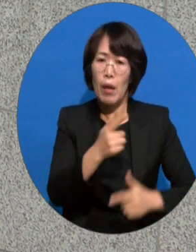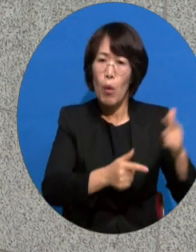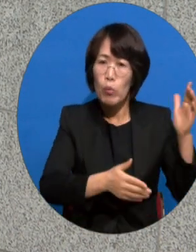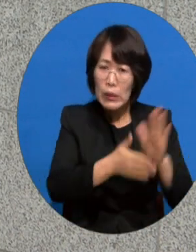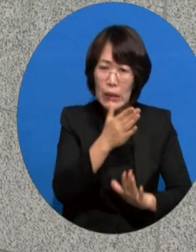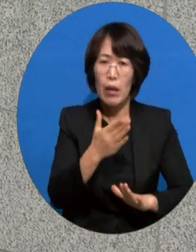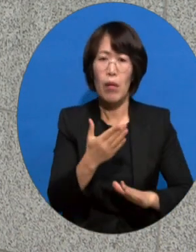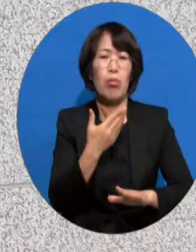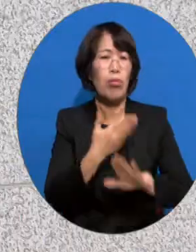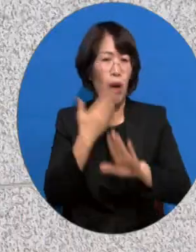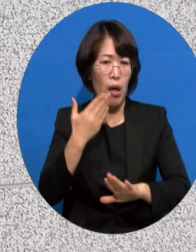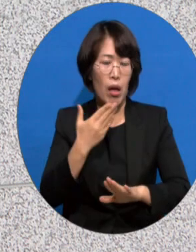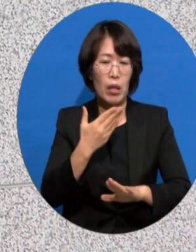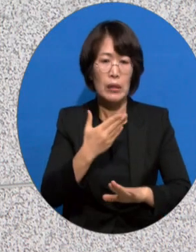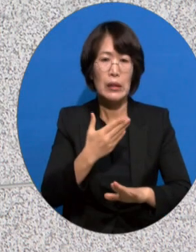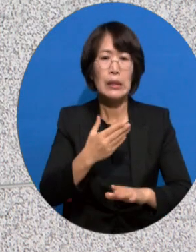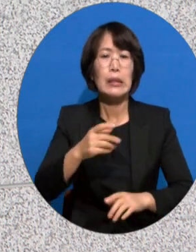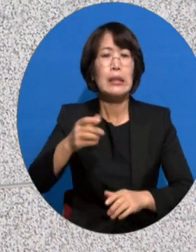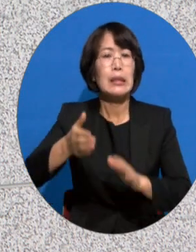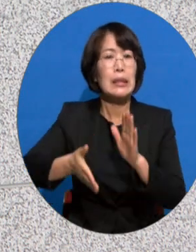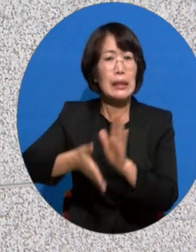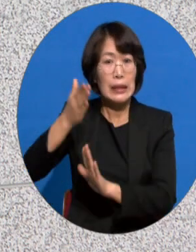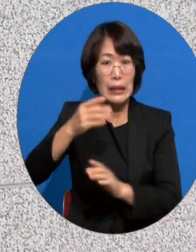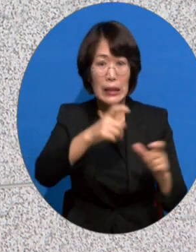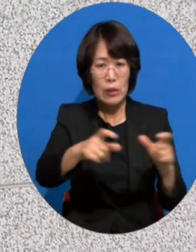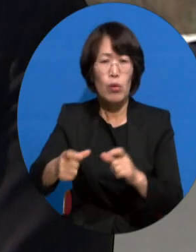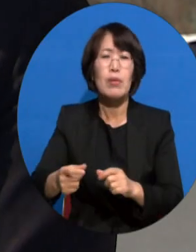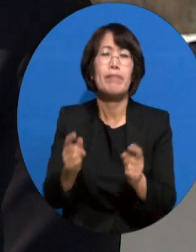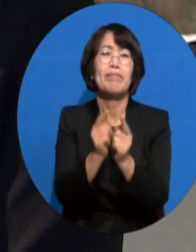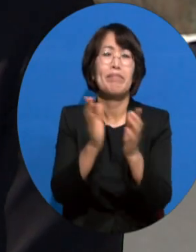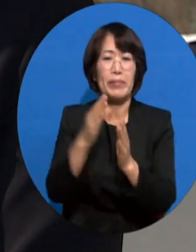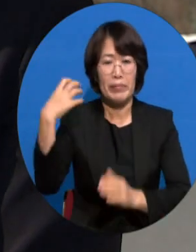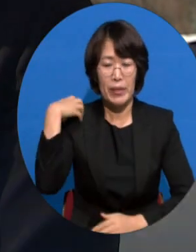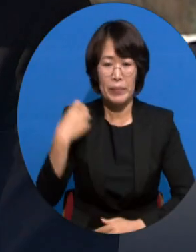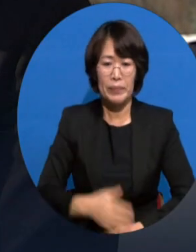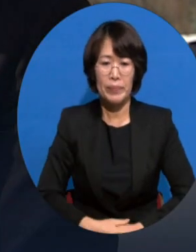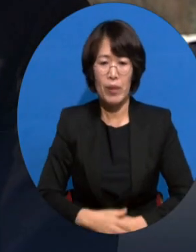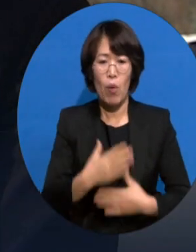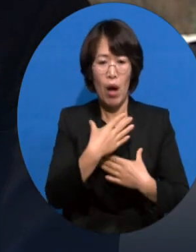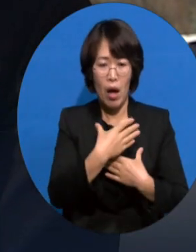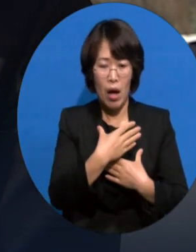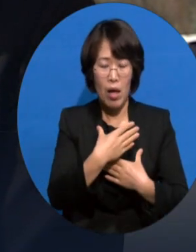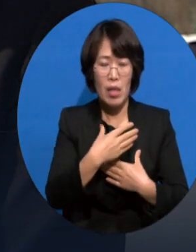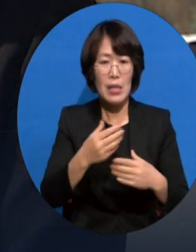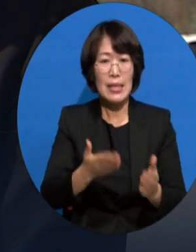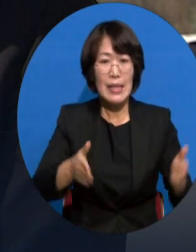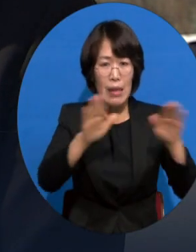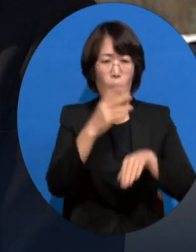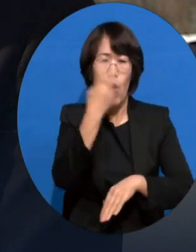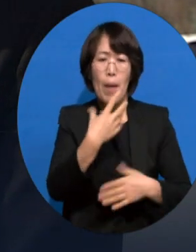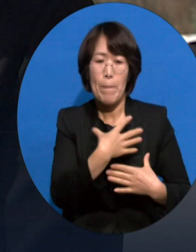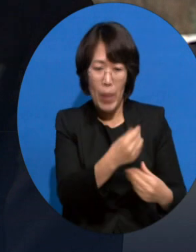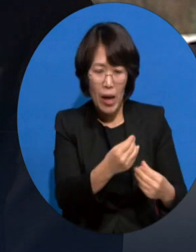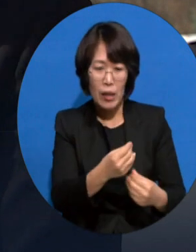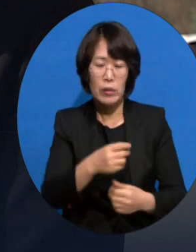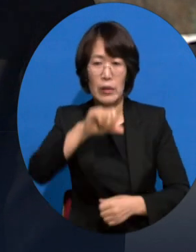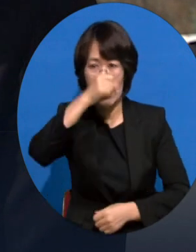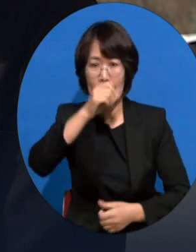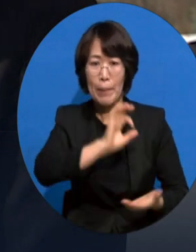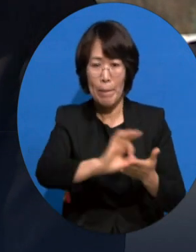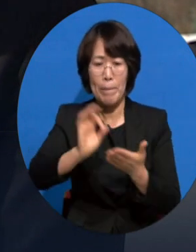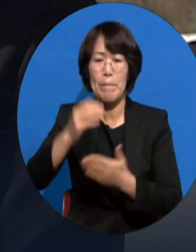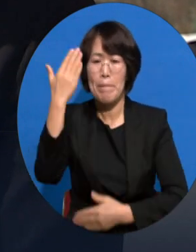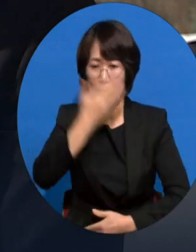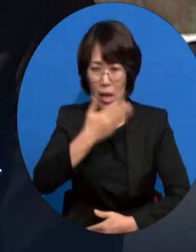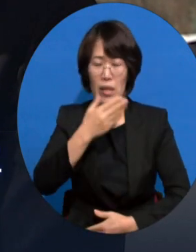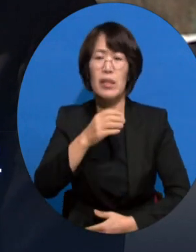목포시와 달리 자치단체가 운영을 직접 하고 있습니다. 안전한 시설 관리가 가능하고 투명한 예산 집행이 가능하다는